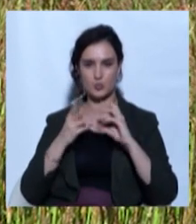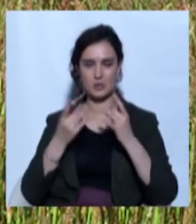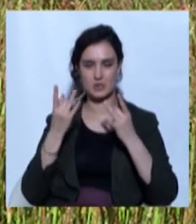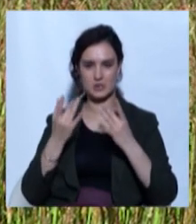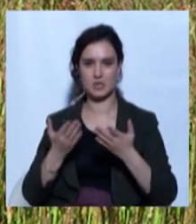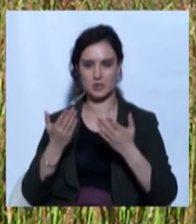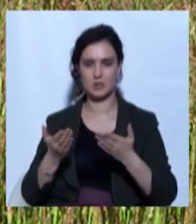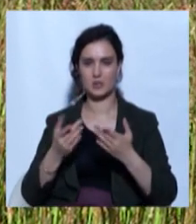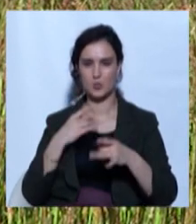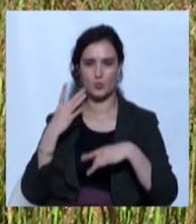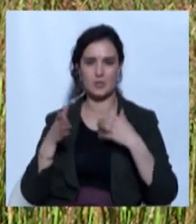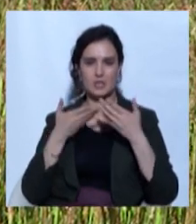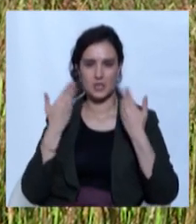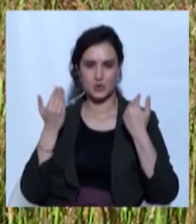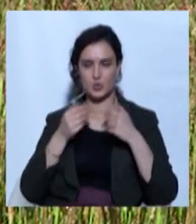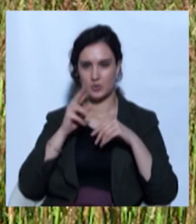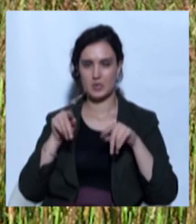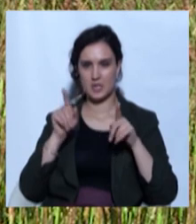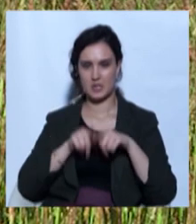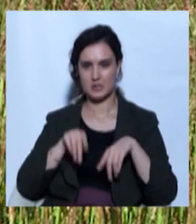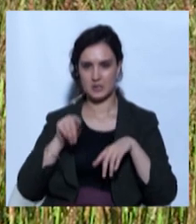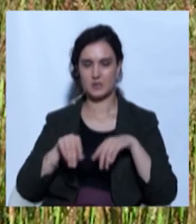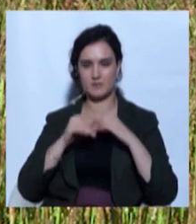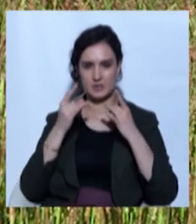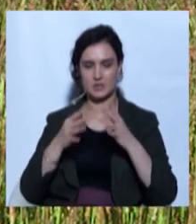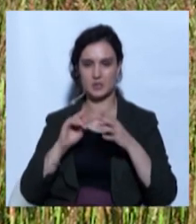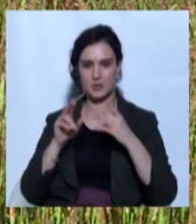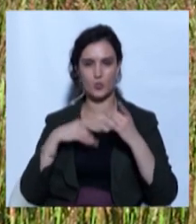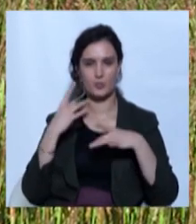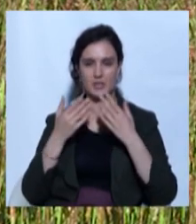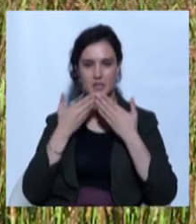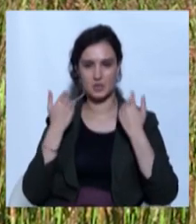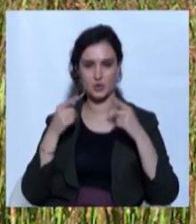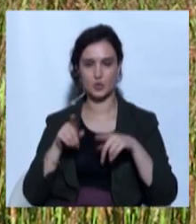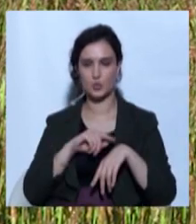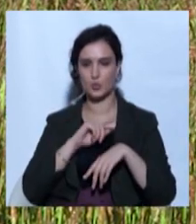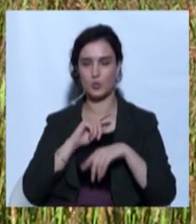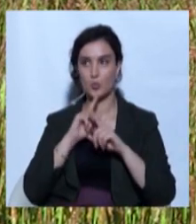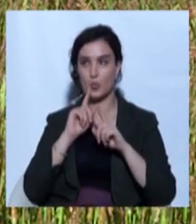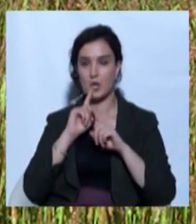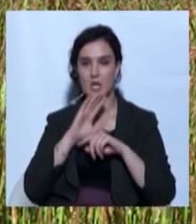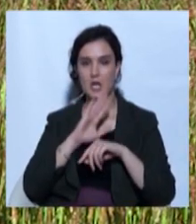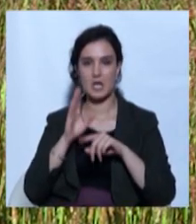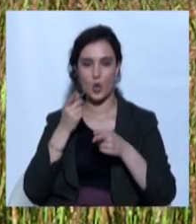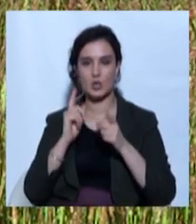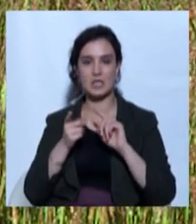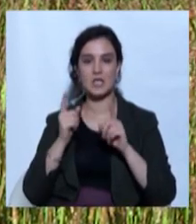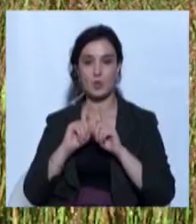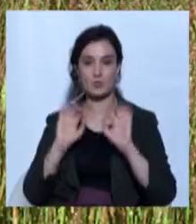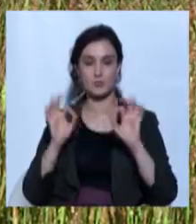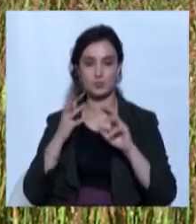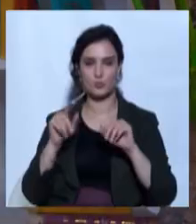სადა, უპრეტენზიო და ასეთივე სადა და უპრეტენზიო, არაორიგინალური თუ შეიძლება ესე